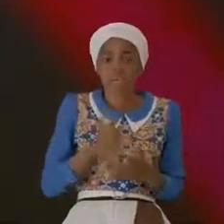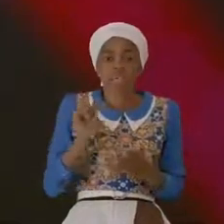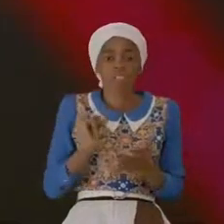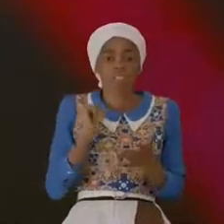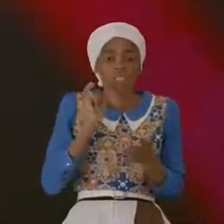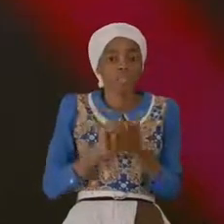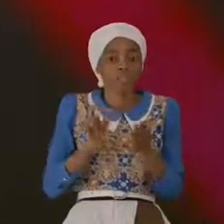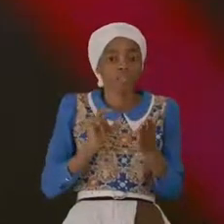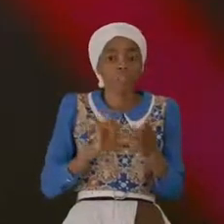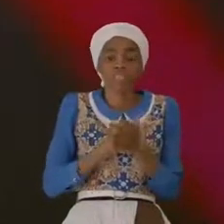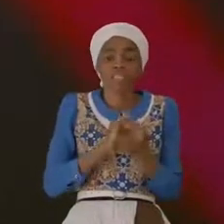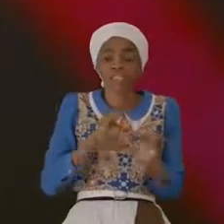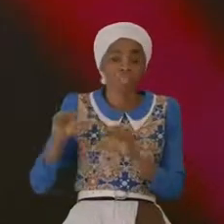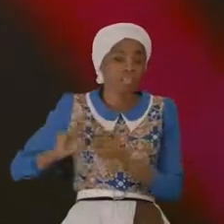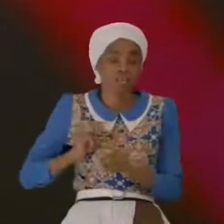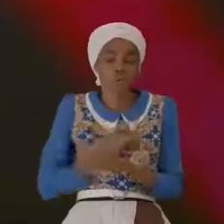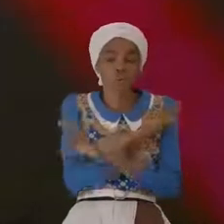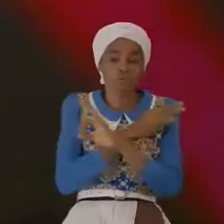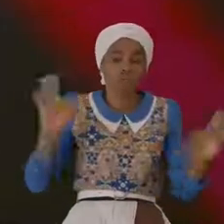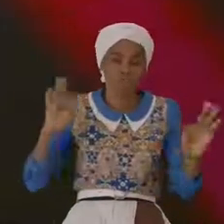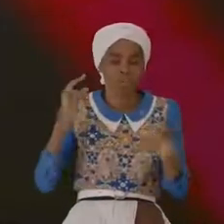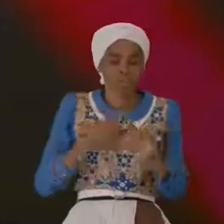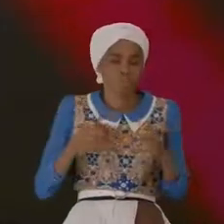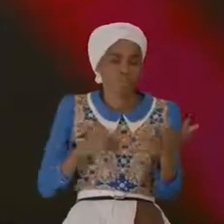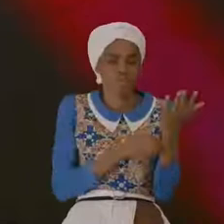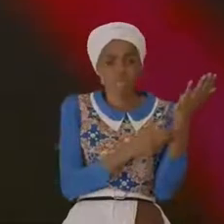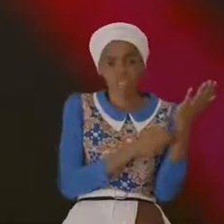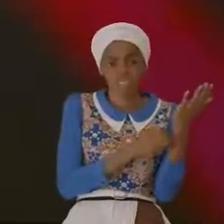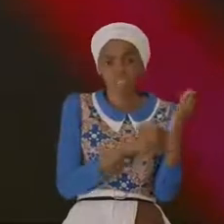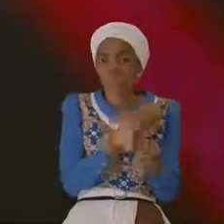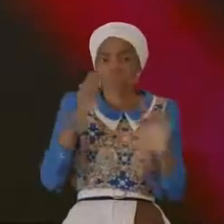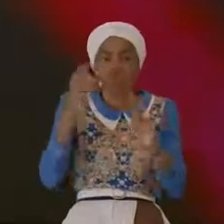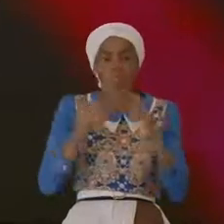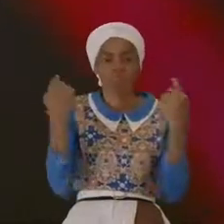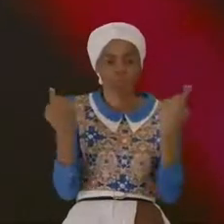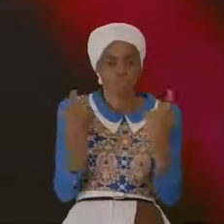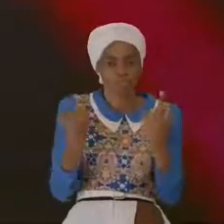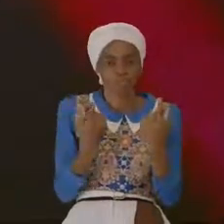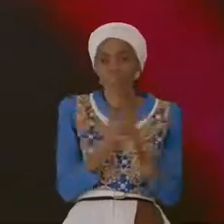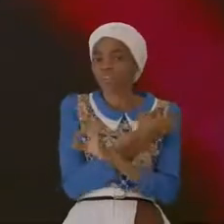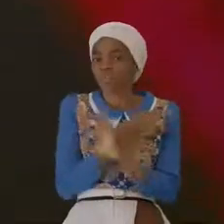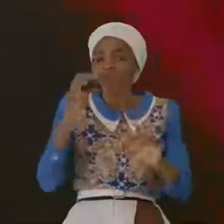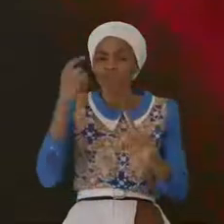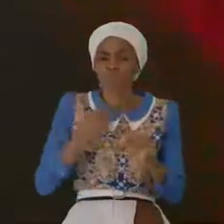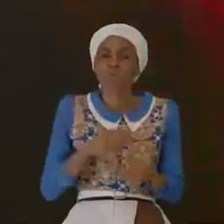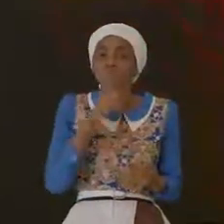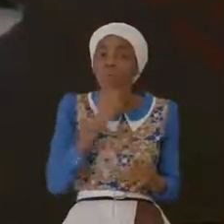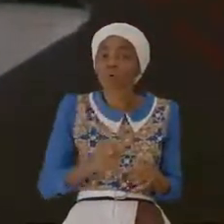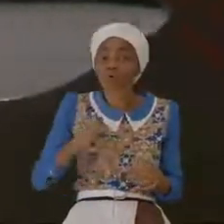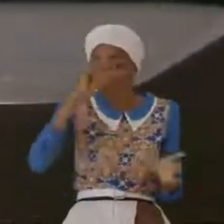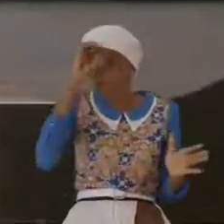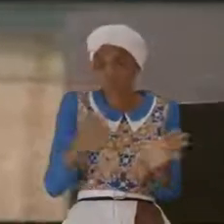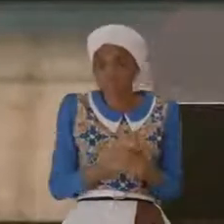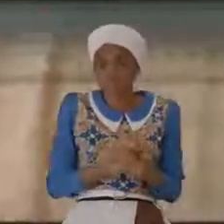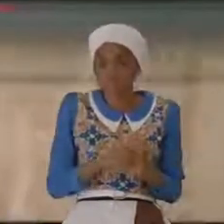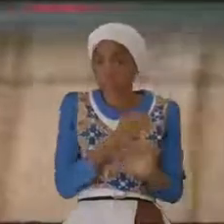franchis de la chair, qui nous a franchis du péché, qui nous a franchis de l'ancienne alliance, qui